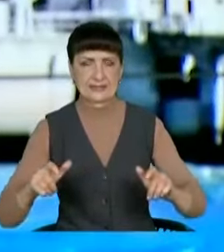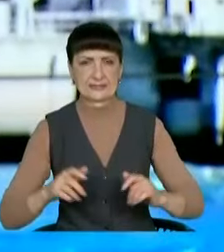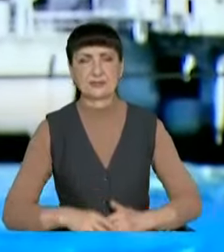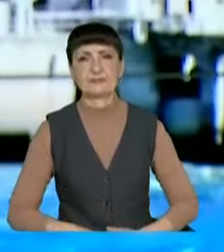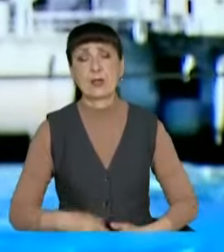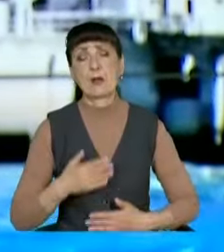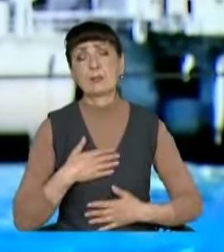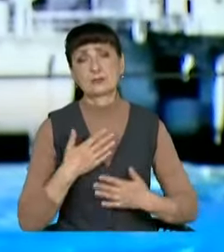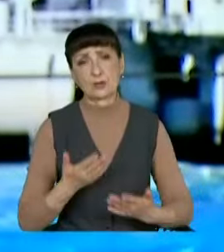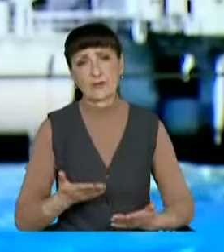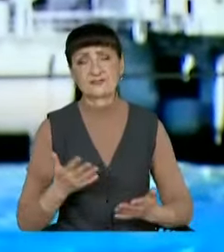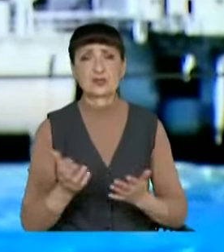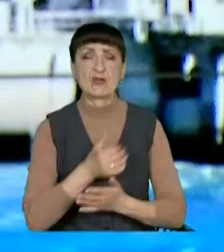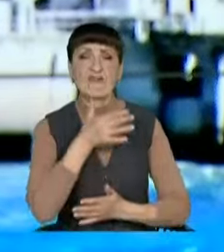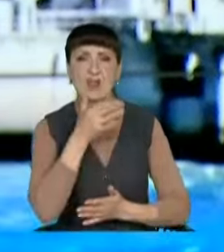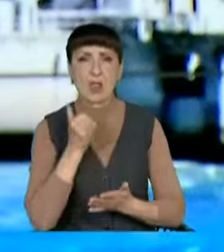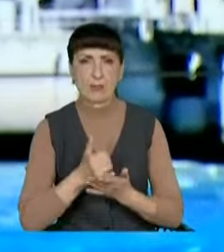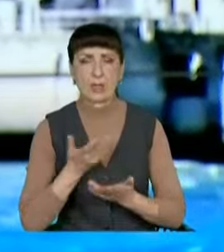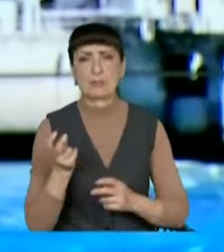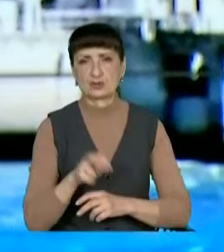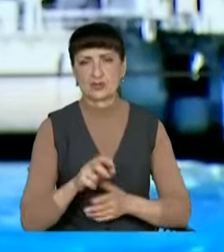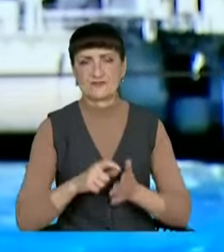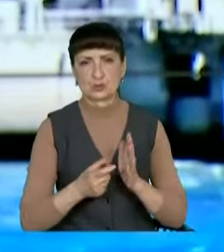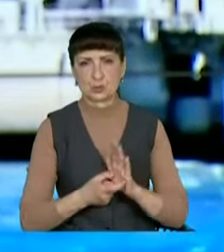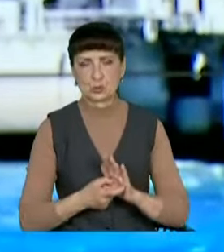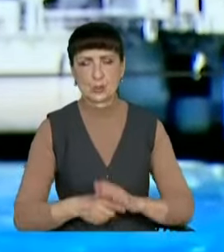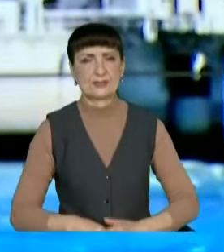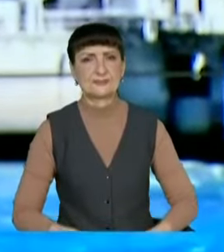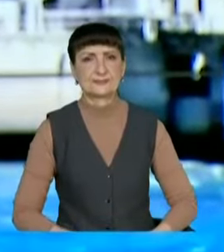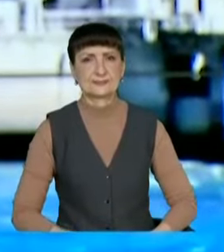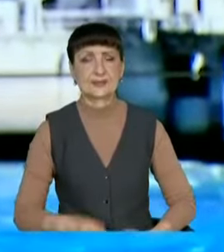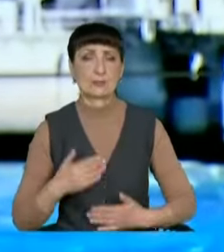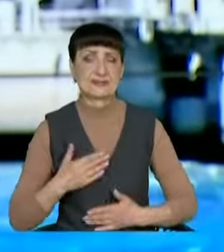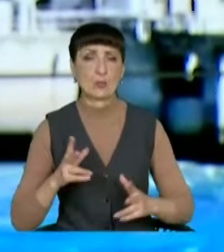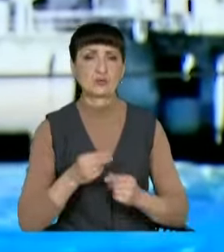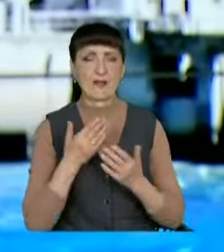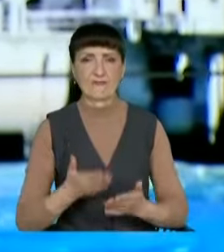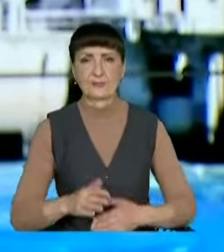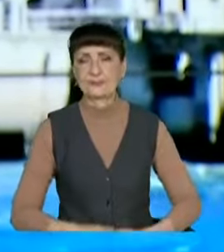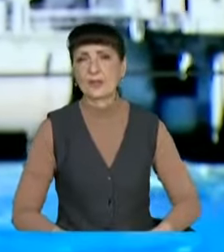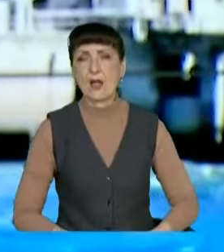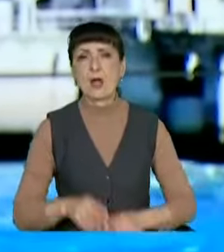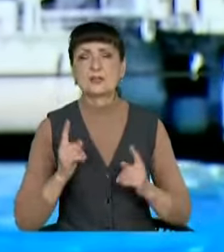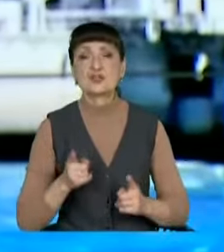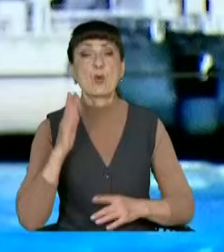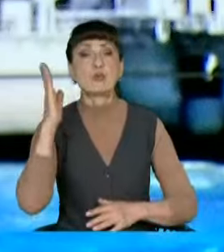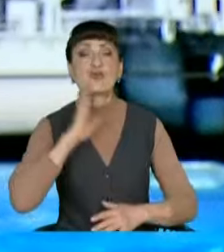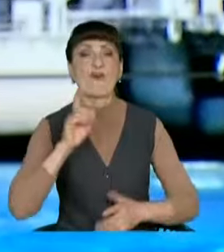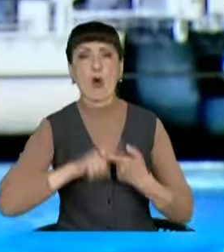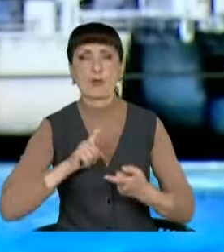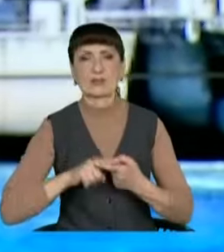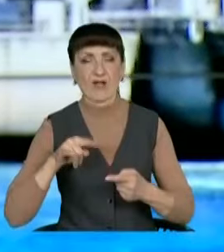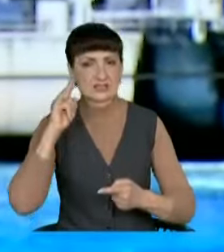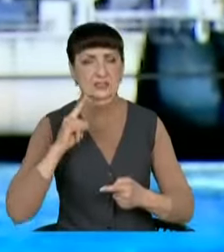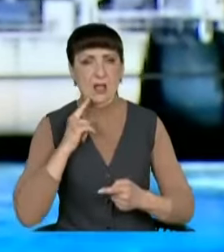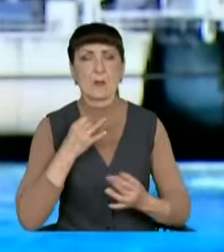вас, Анатолий Дмитриевич, что нашли время, уделили, пришли к нам в студию, ответили на очень важные вопросы. Спасибо вам. Успехов. О настоящем и будущем водных ресурсов